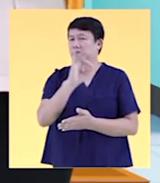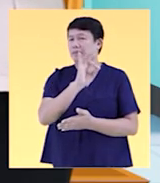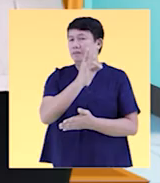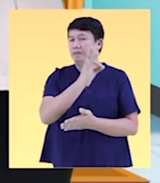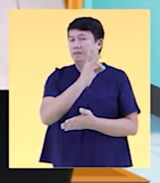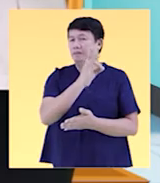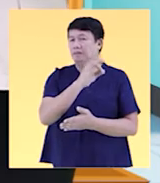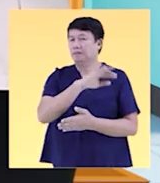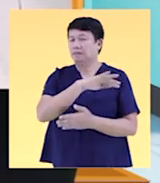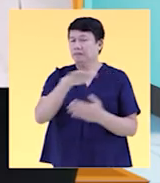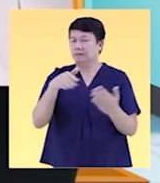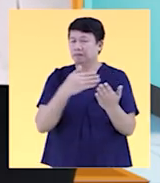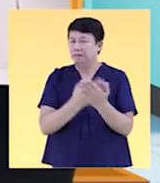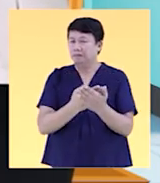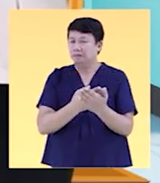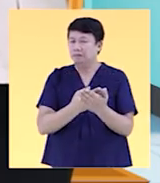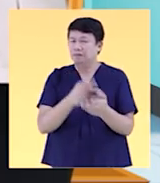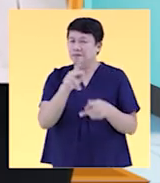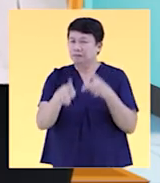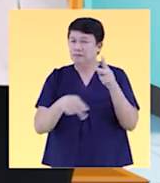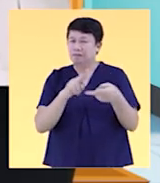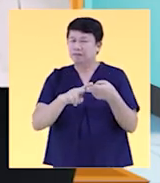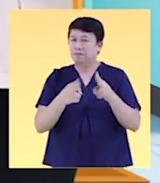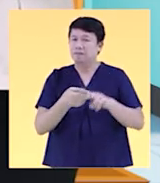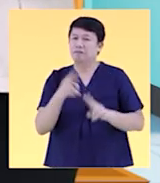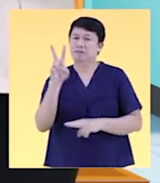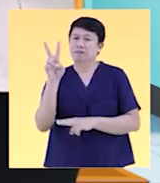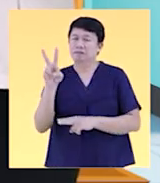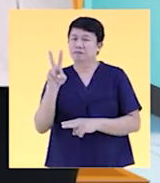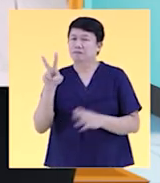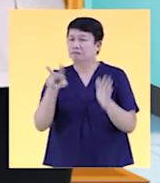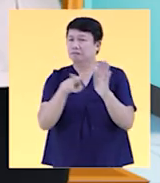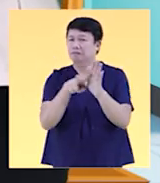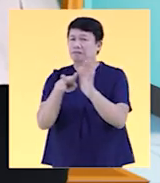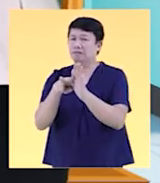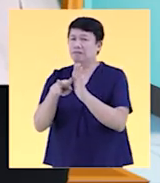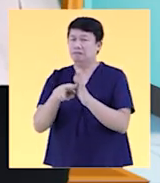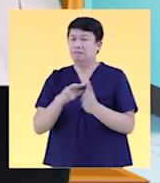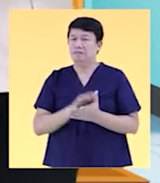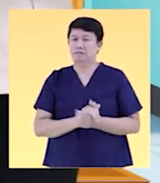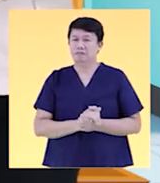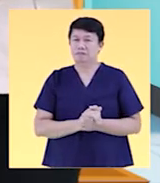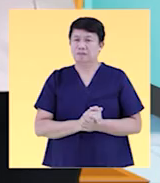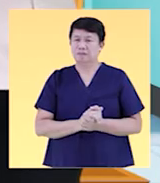8,380 nga ang kabuuang populasyon ng dalawang village.